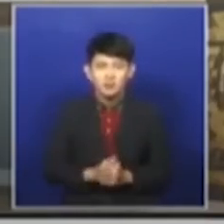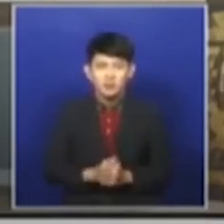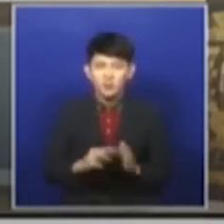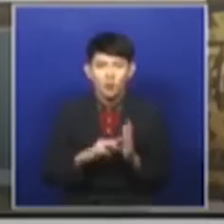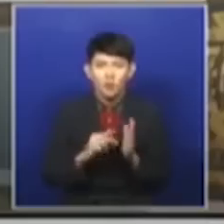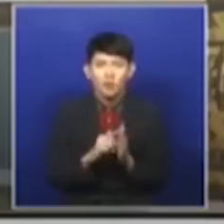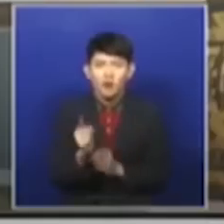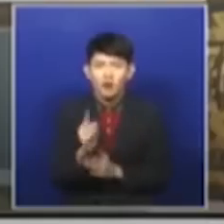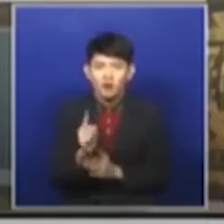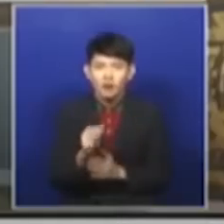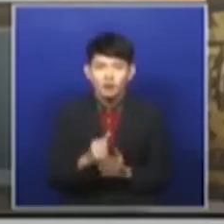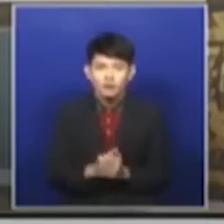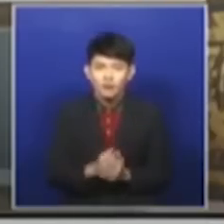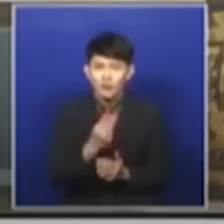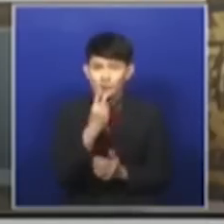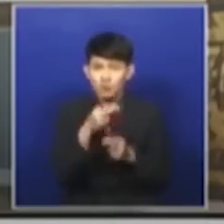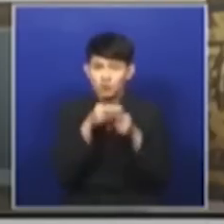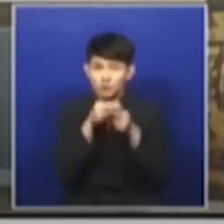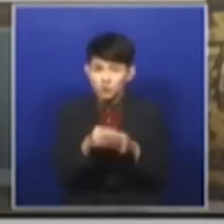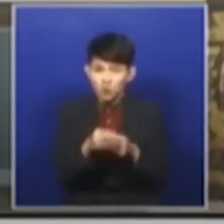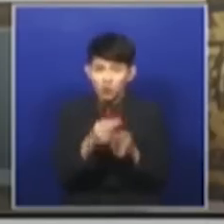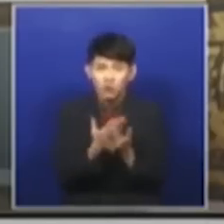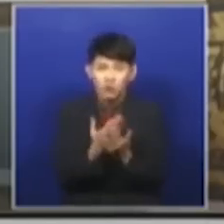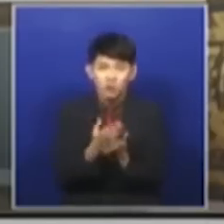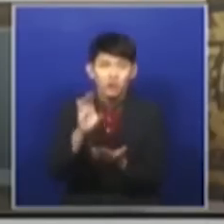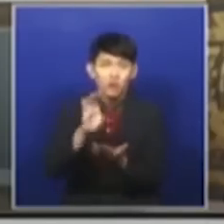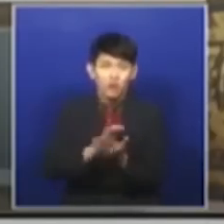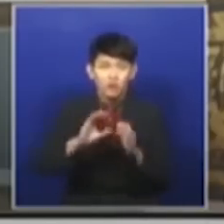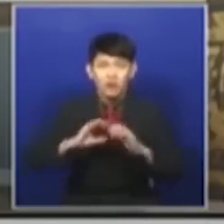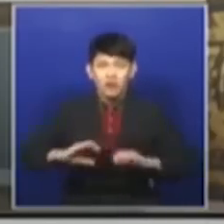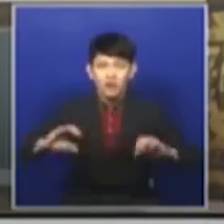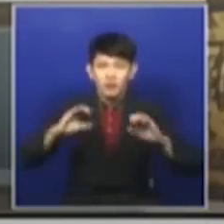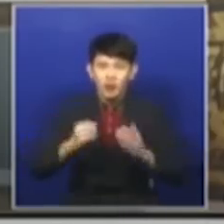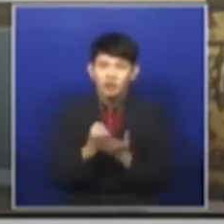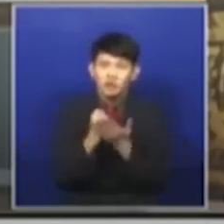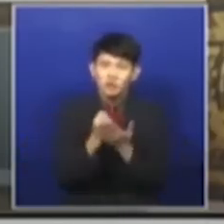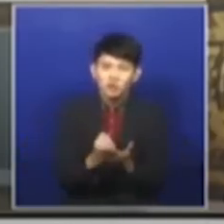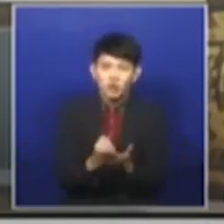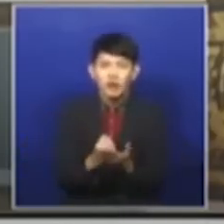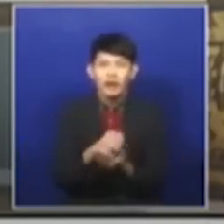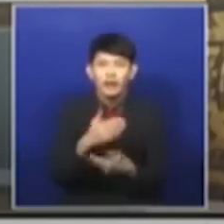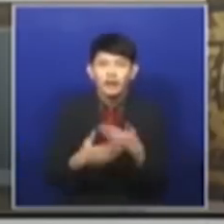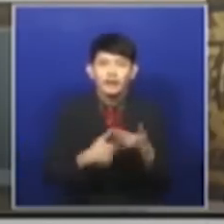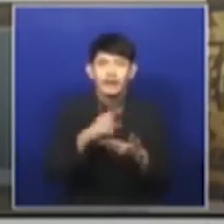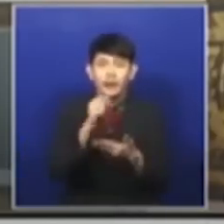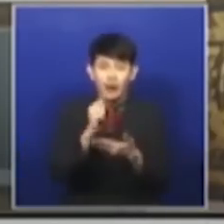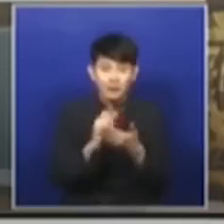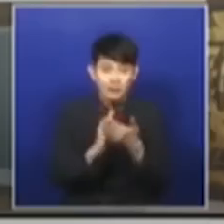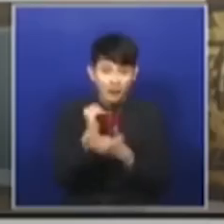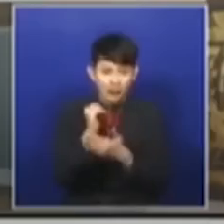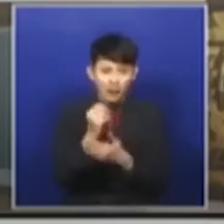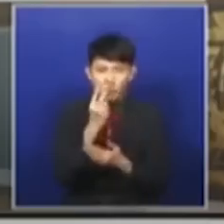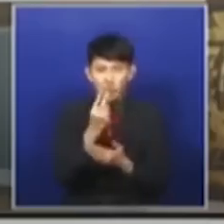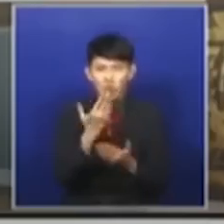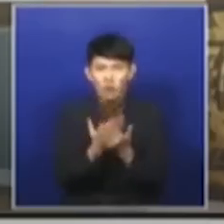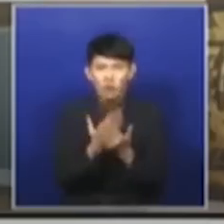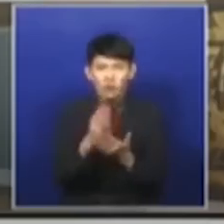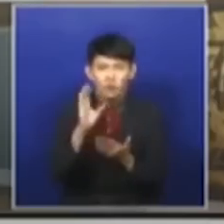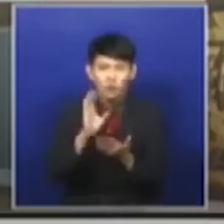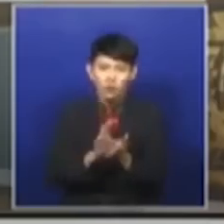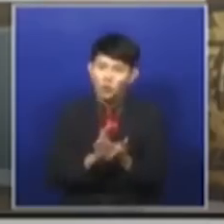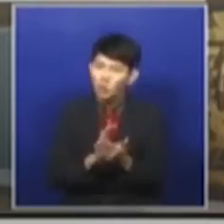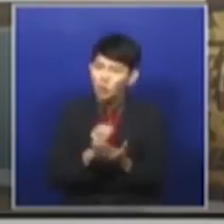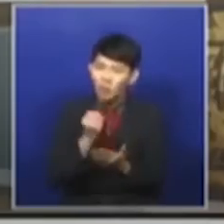45% แปลว่าถ้าดูเฉพาะส่วนของวงเงินที่รัฐบาลให้เพื่อพยุงตลาดฝั่งทุนใหญ่ได้มากกว่า